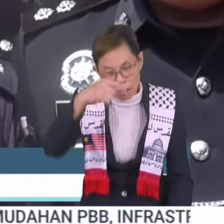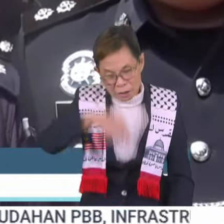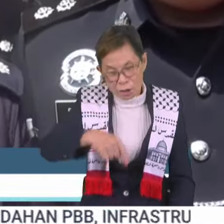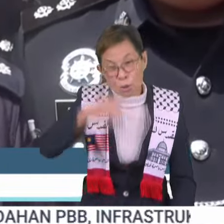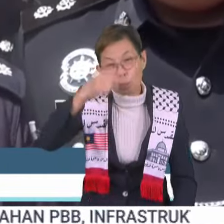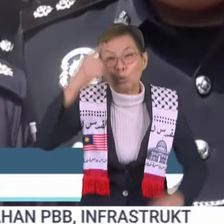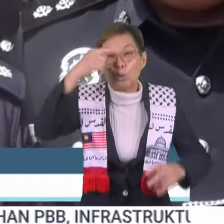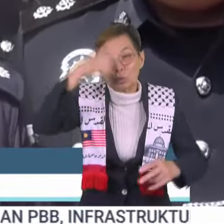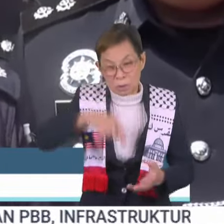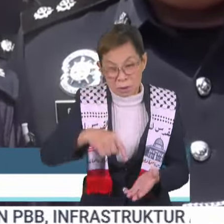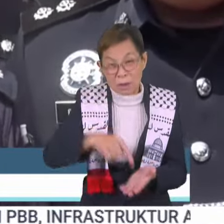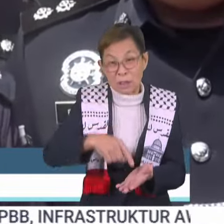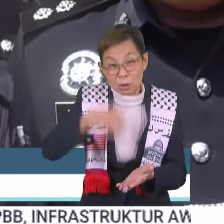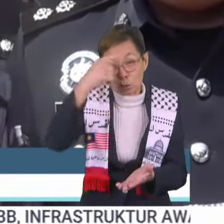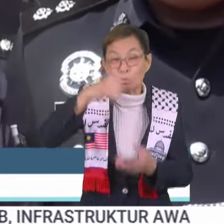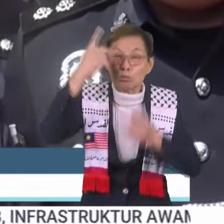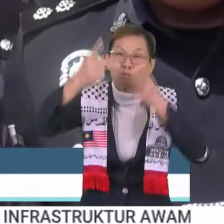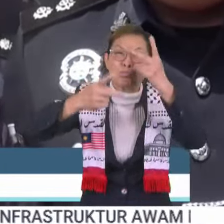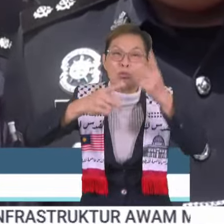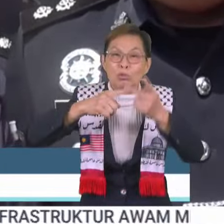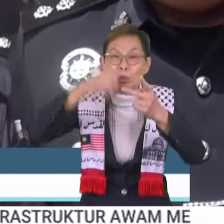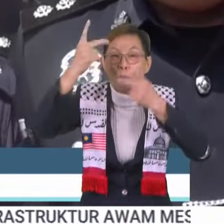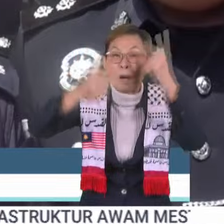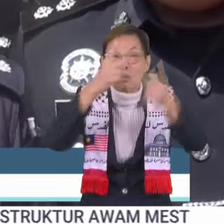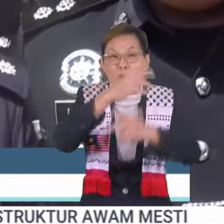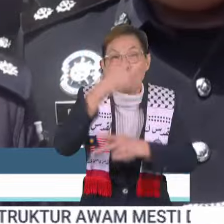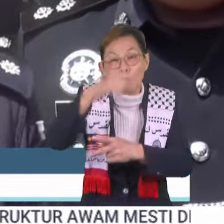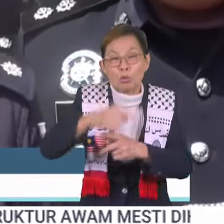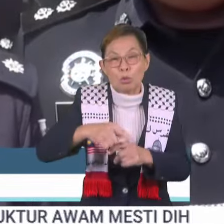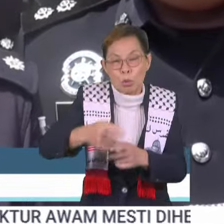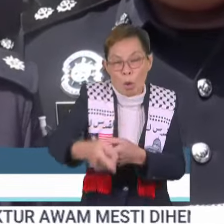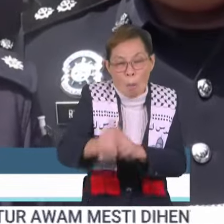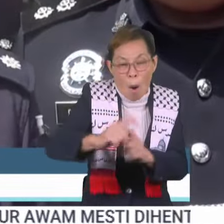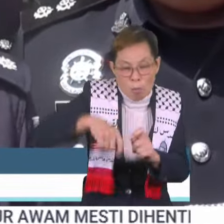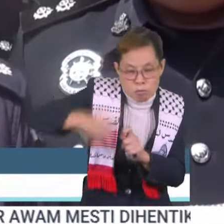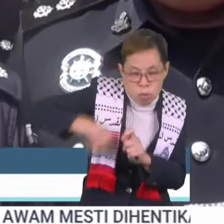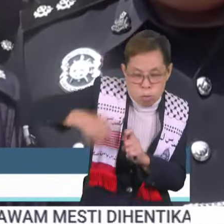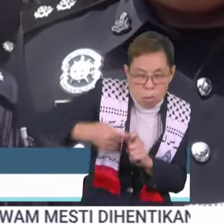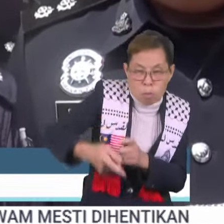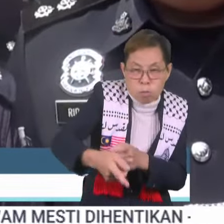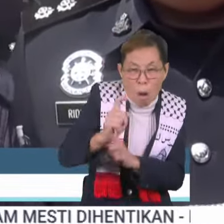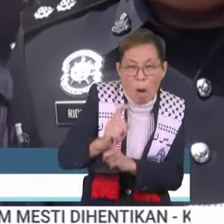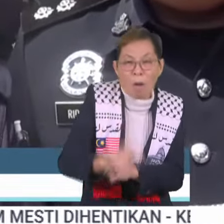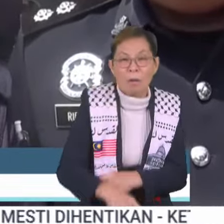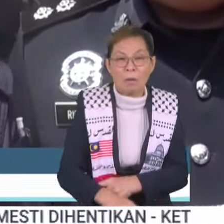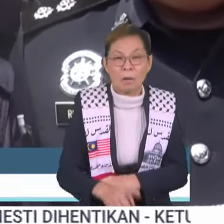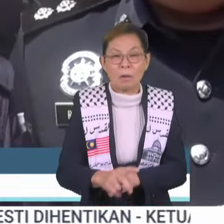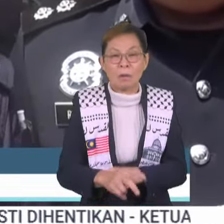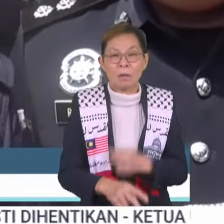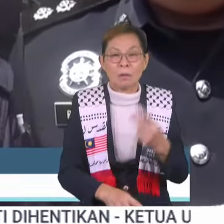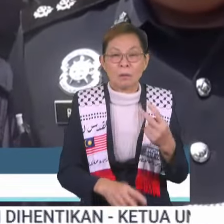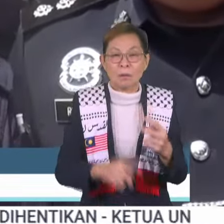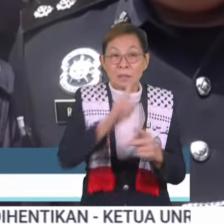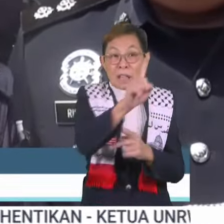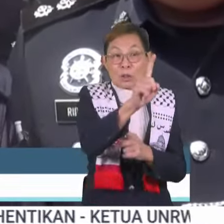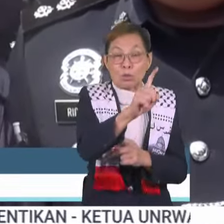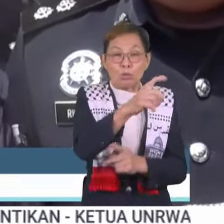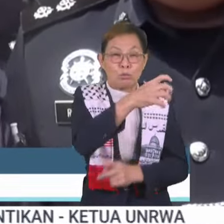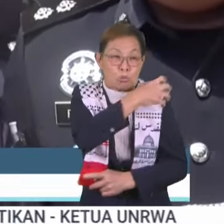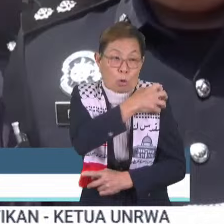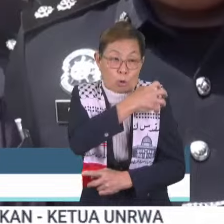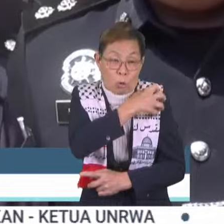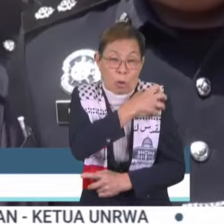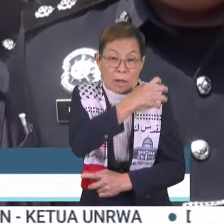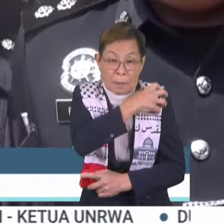pelancongan, trip untuk memancing. Mereka ini daripada 9 orang ini, 21 tekong, 1